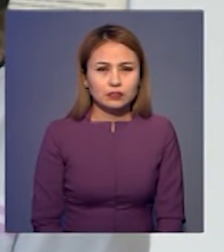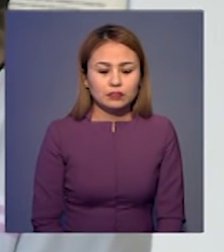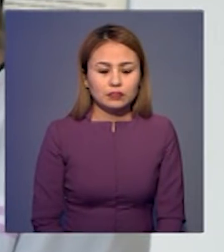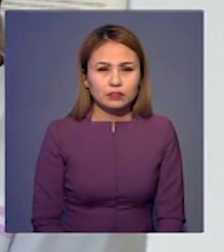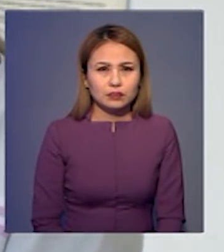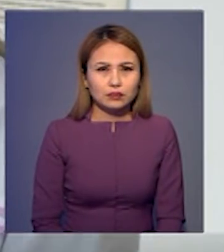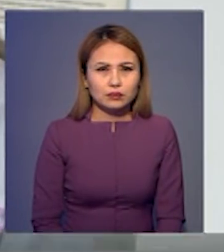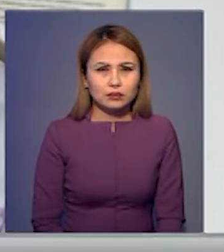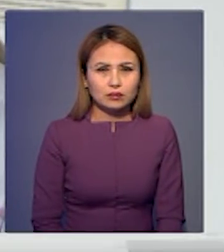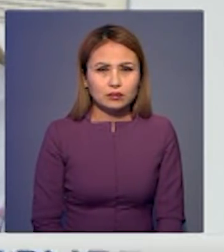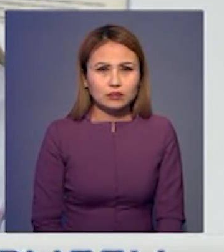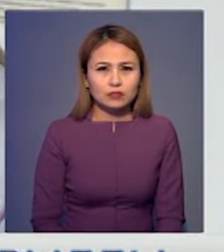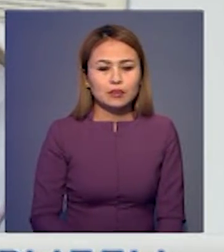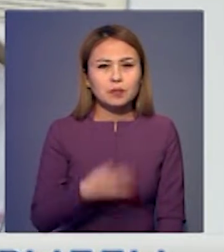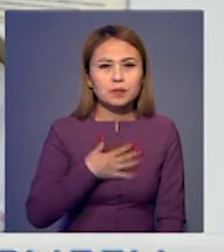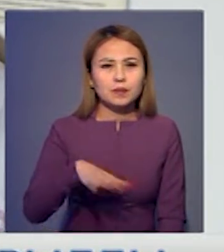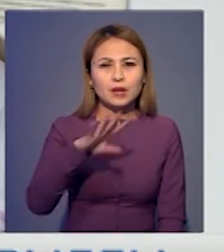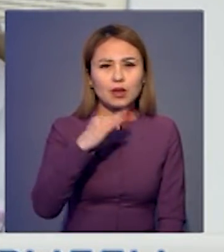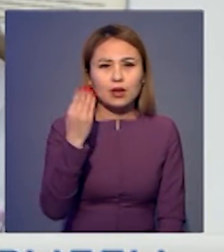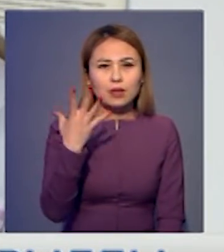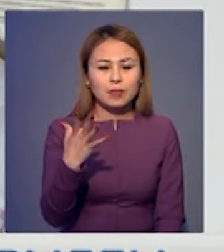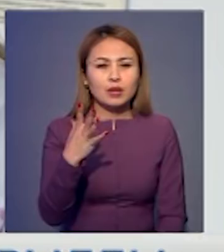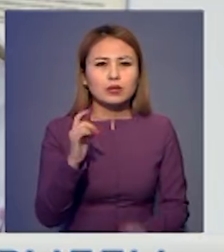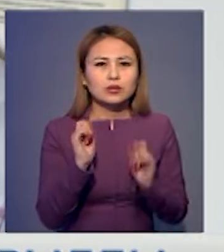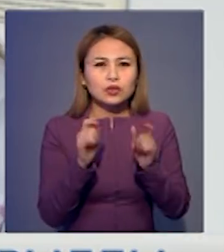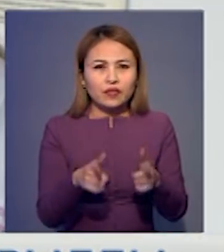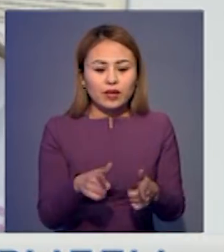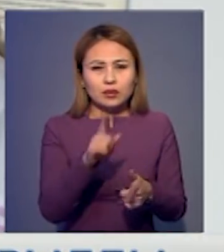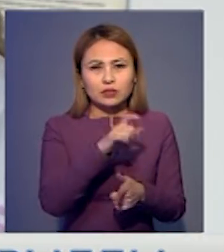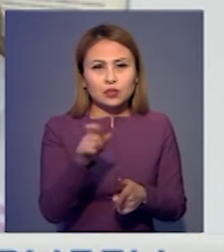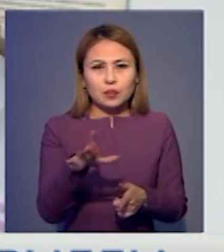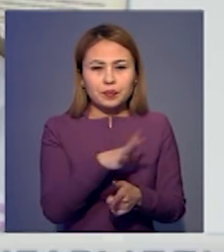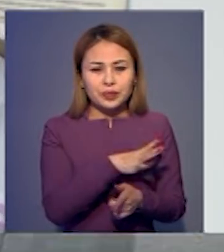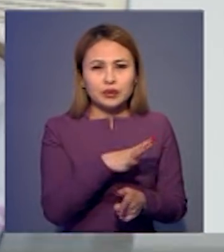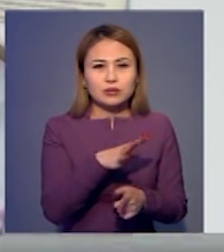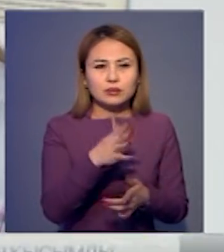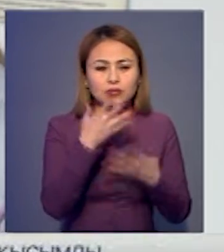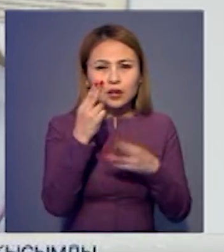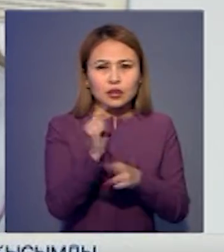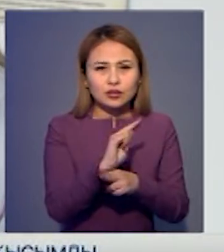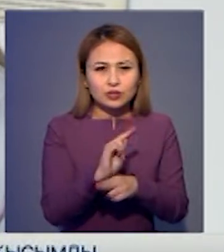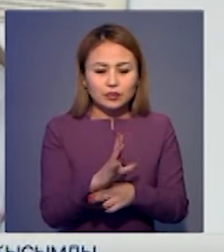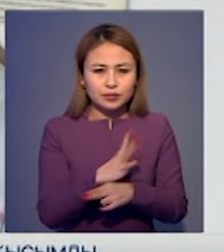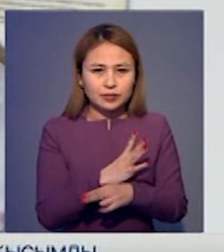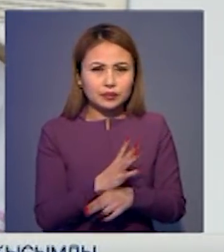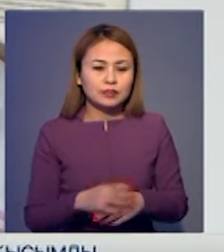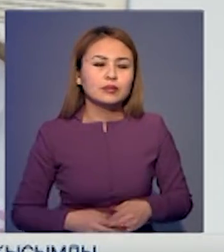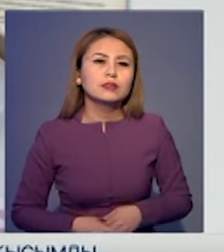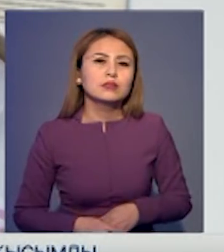Біз түскен 45 науқастың бәріне медициналық көмек көрсетілдік, детоксикациялық ем қолдандық,